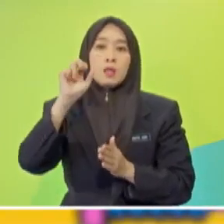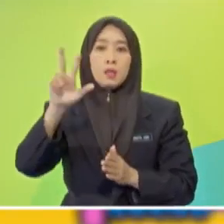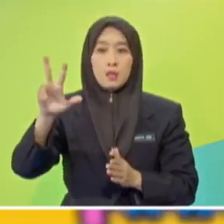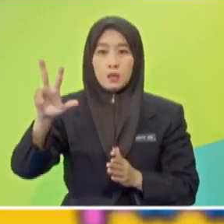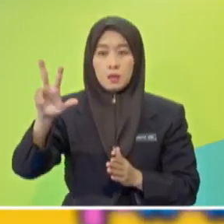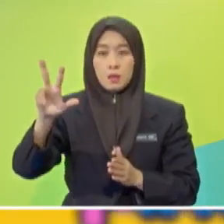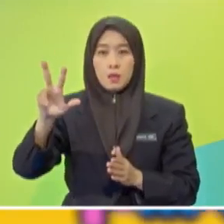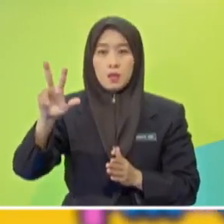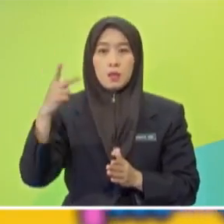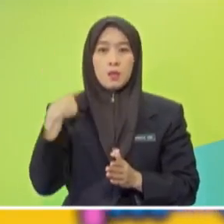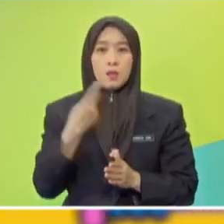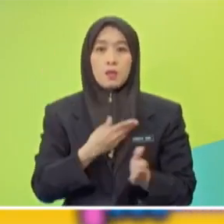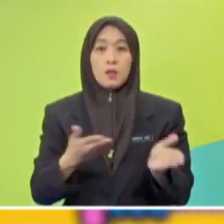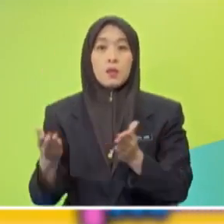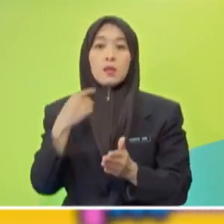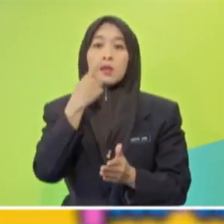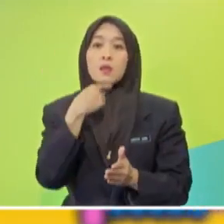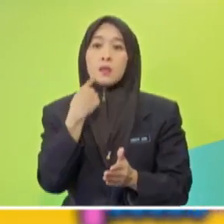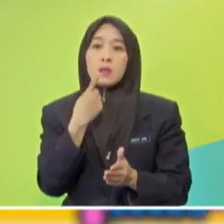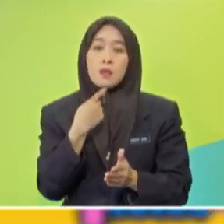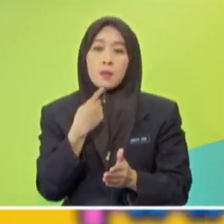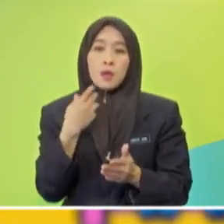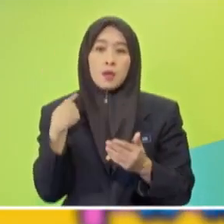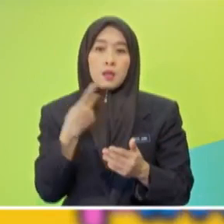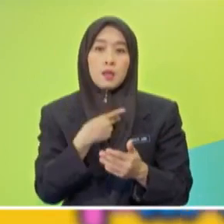bagi siapa ya Soal yang ketiga kita